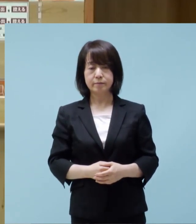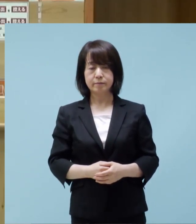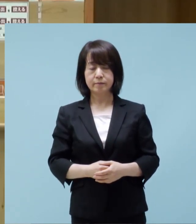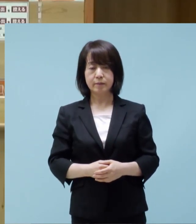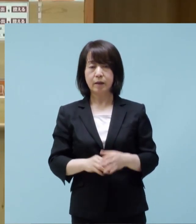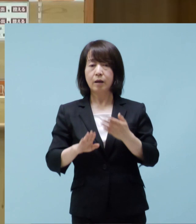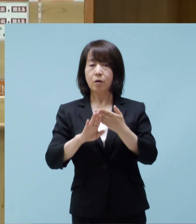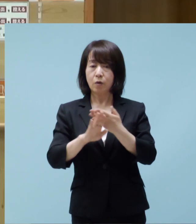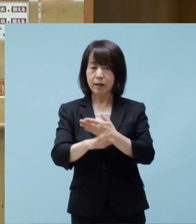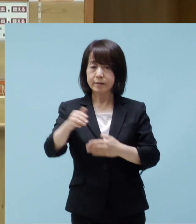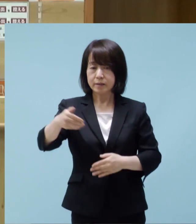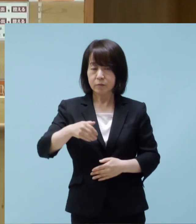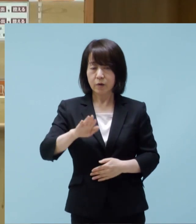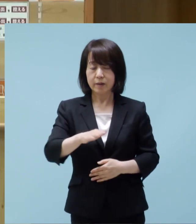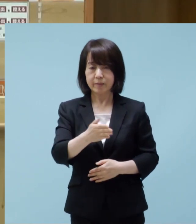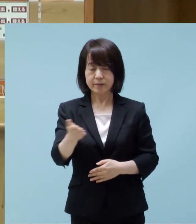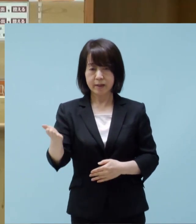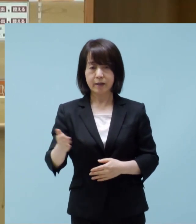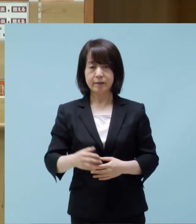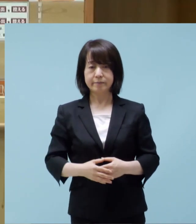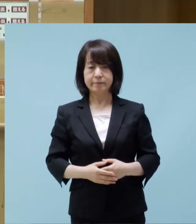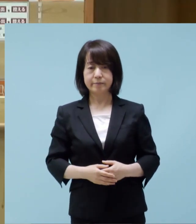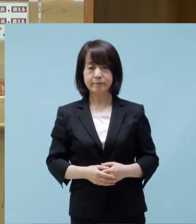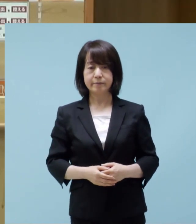ございますか。